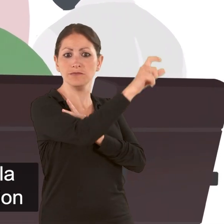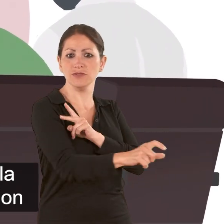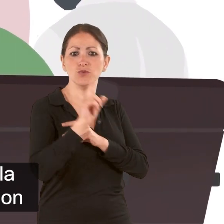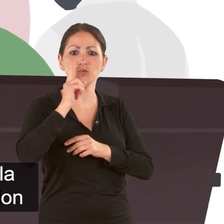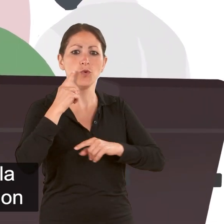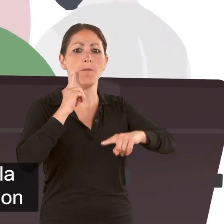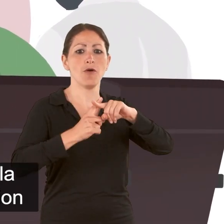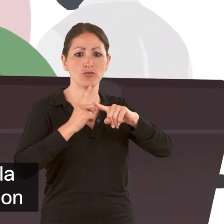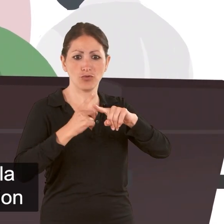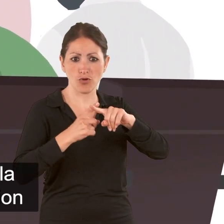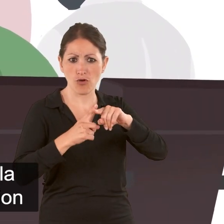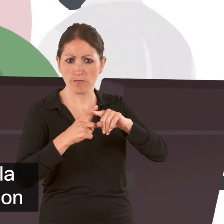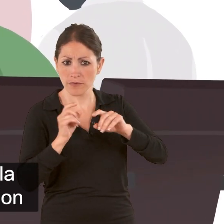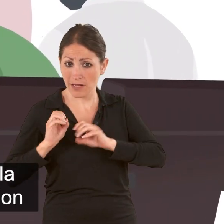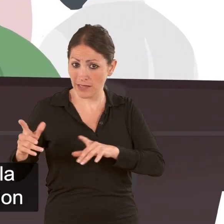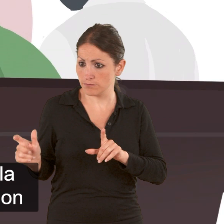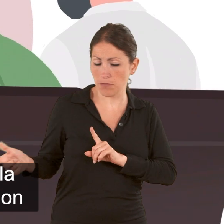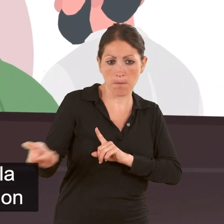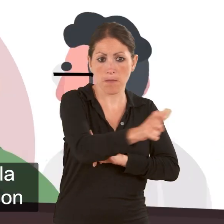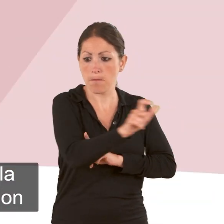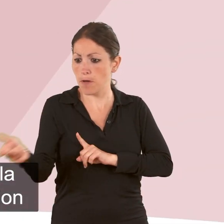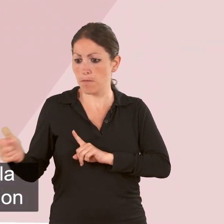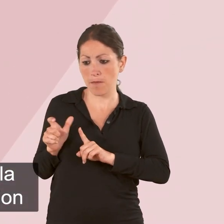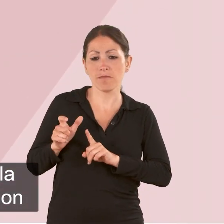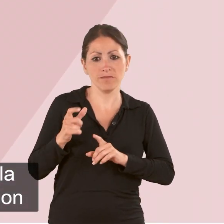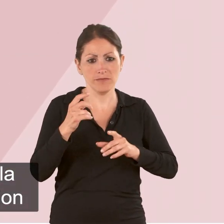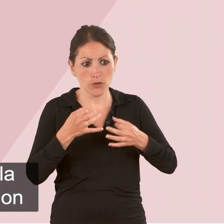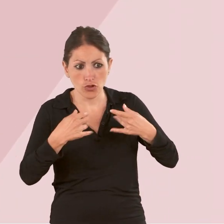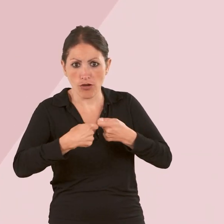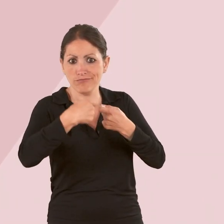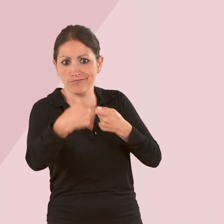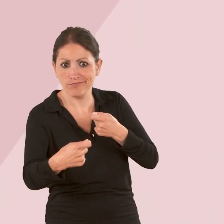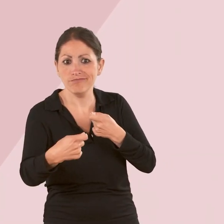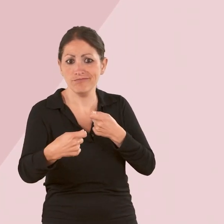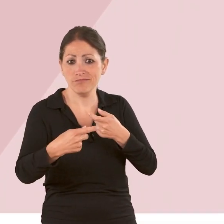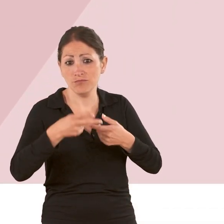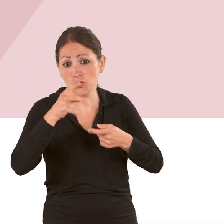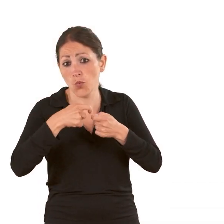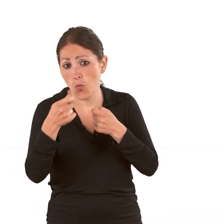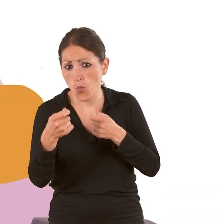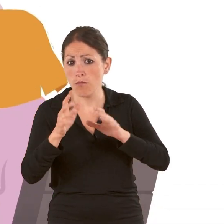regardez votre patient. Laissez du temps à la traduction et prévoyez si besoin une consultation plus longue.